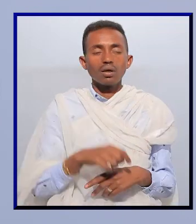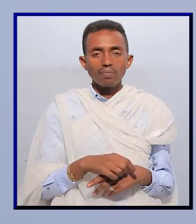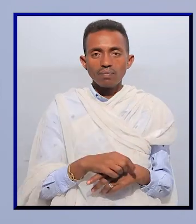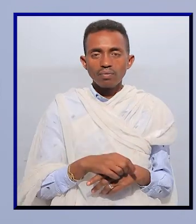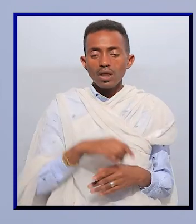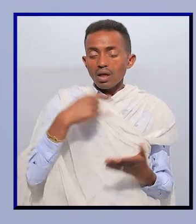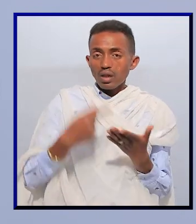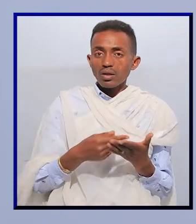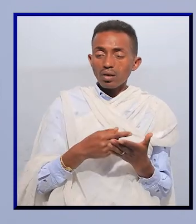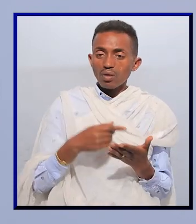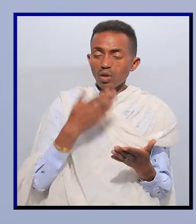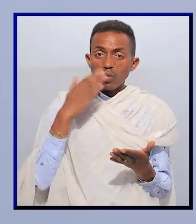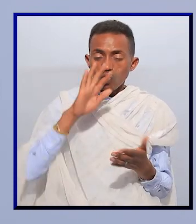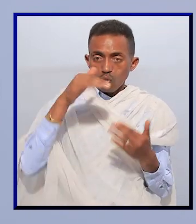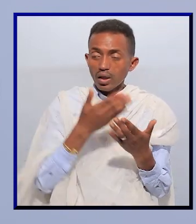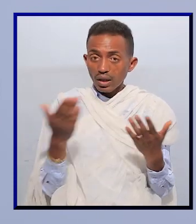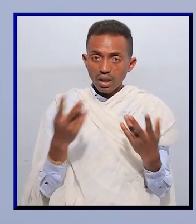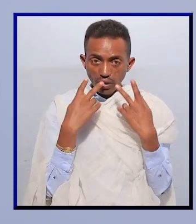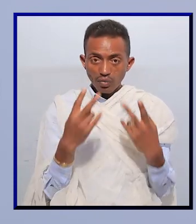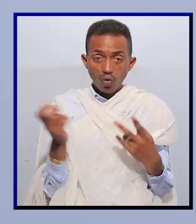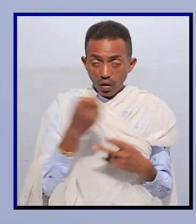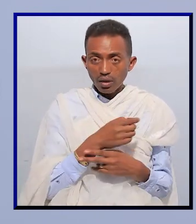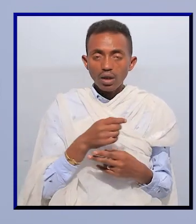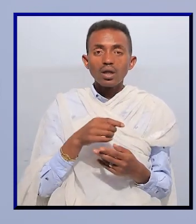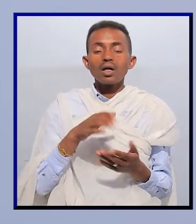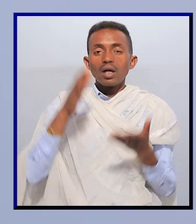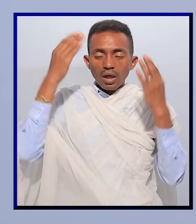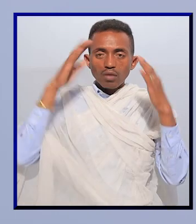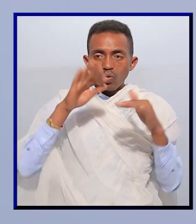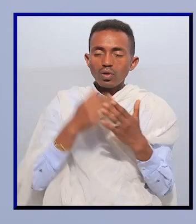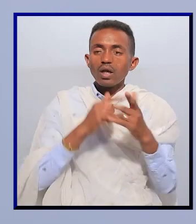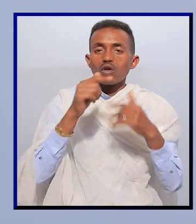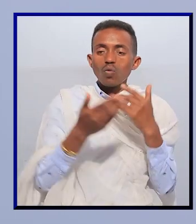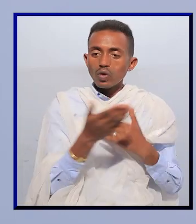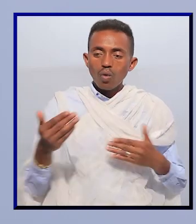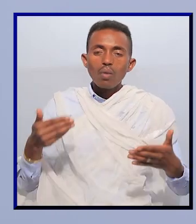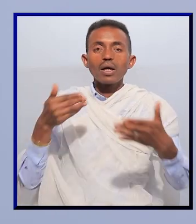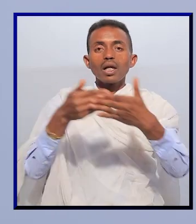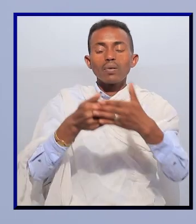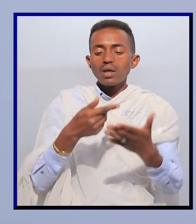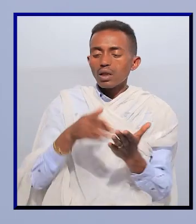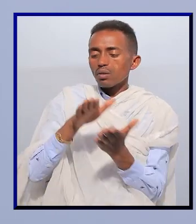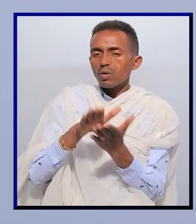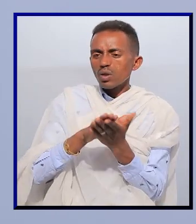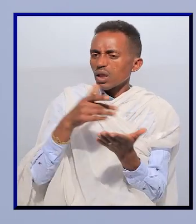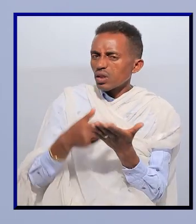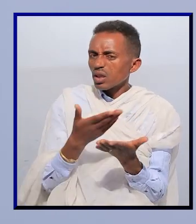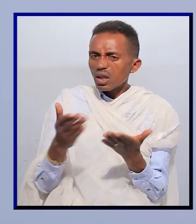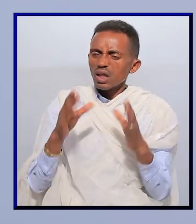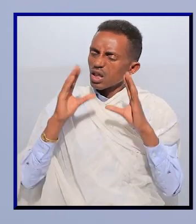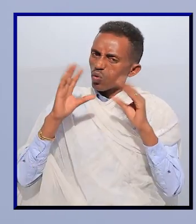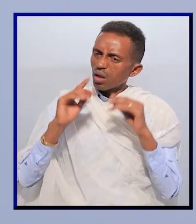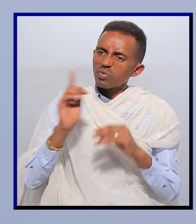ያስፈልጋል። እንዲህ አይነት ምልክት የሚታይ ከሆነ በቀጥታ ለርሰ መምሩ ለትምህርት ቤቱ ለሚመለከተው አካል ጉዳዩን በማቅረብ እዚህ ትምህርት ቤት ላይ እንዲህ አይነት